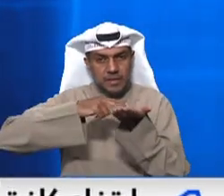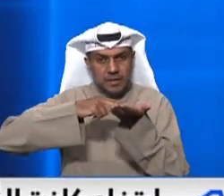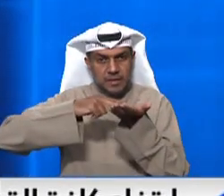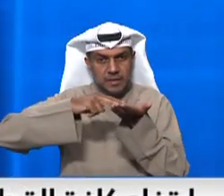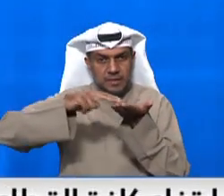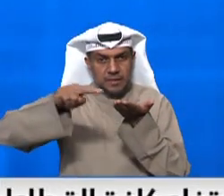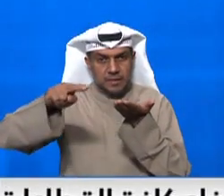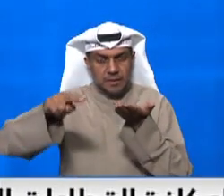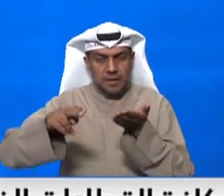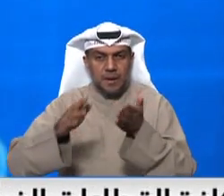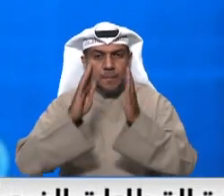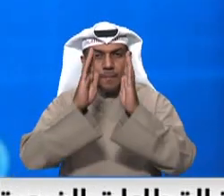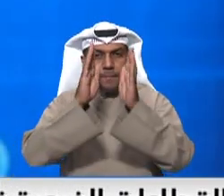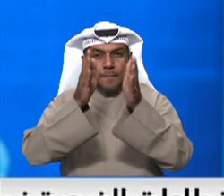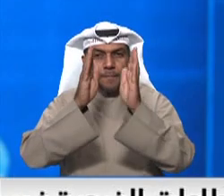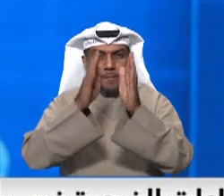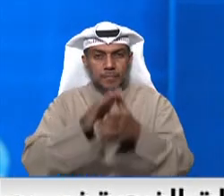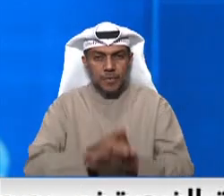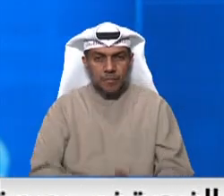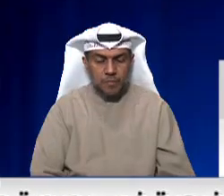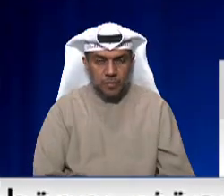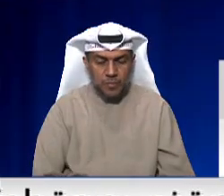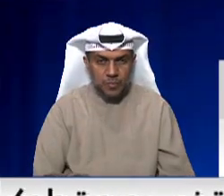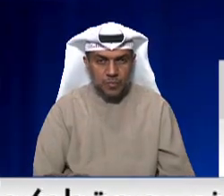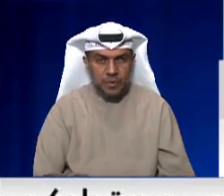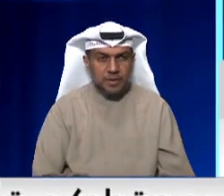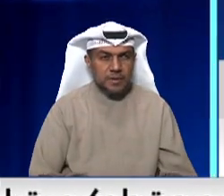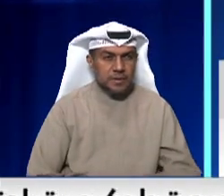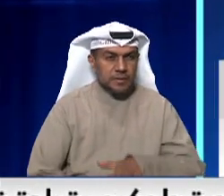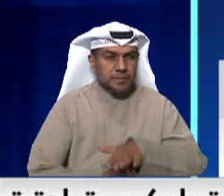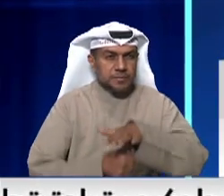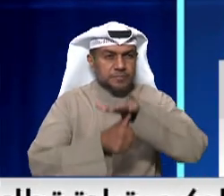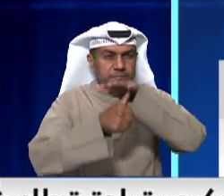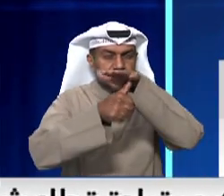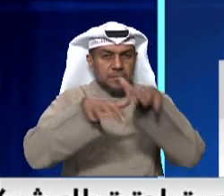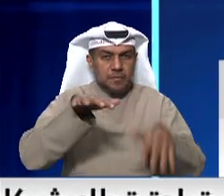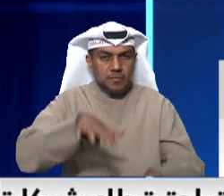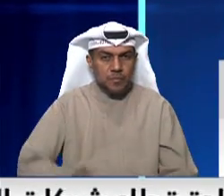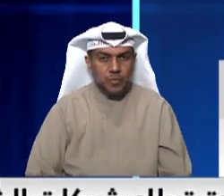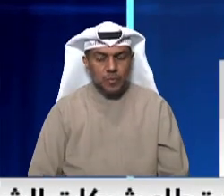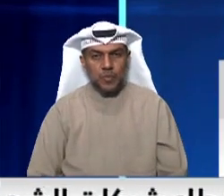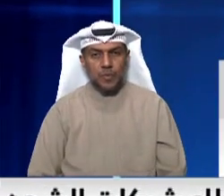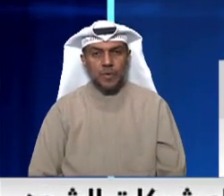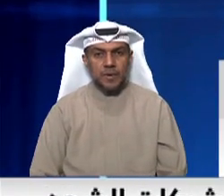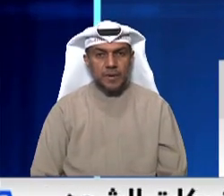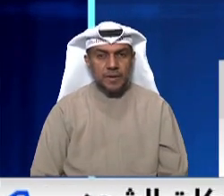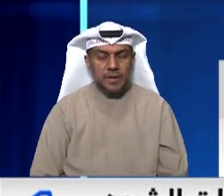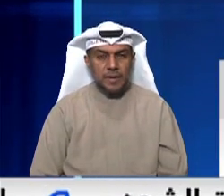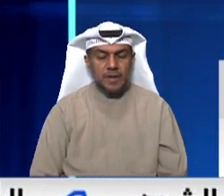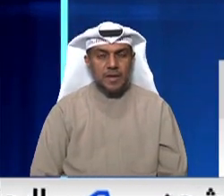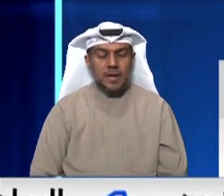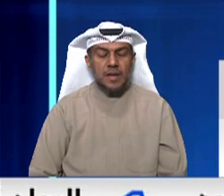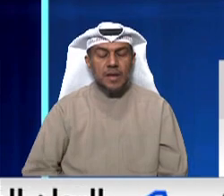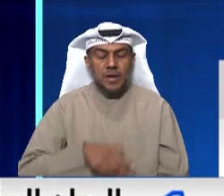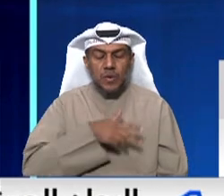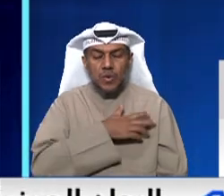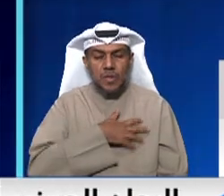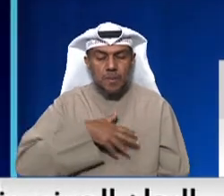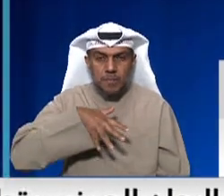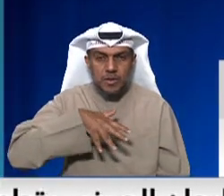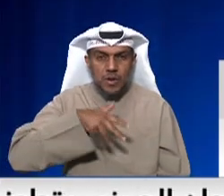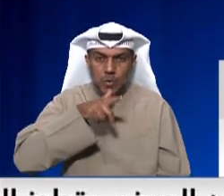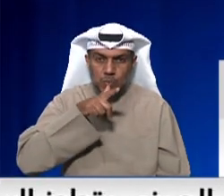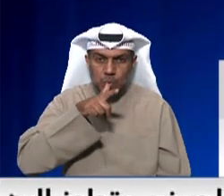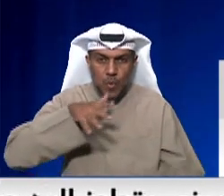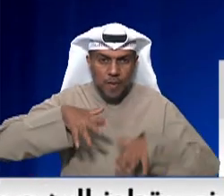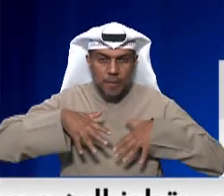فخامة الرئيس إلهام علييف رئيس جمهورية أذربيجان الصديقة، أعرب فيها عن التهنئة لسموه